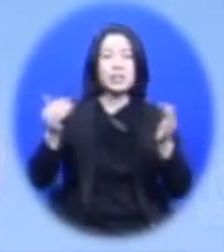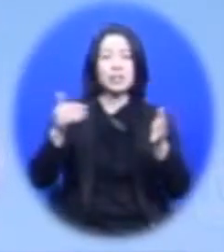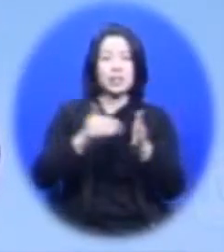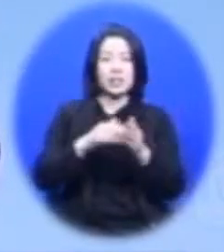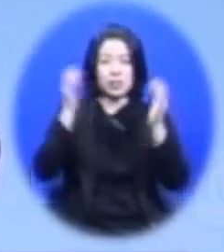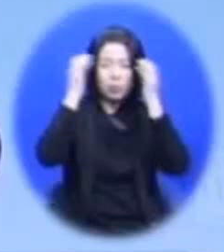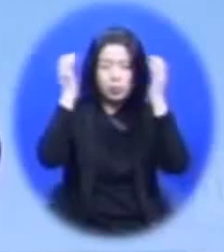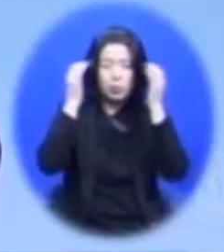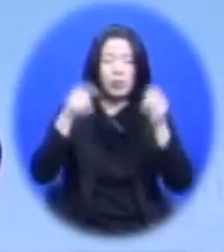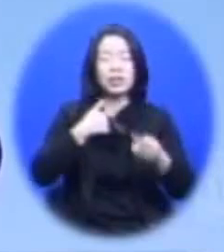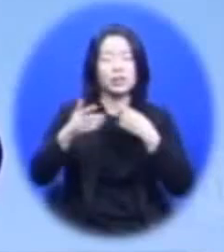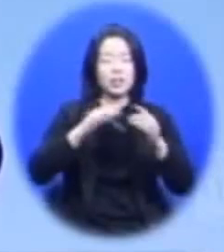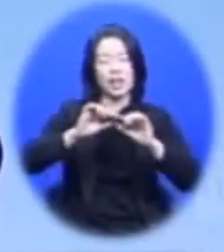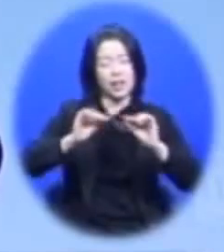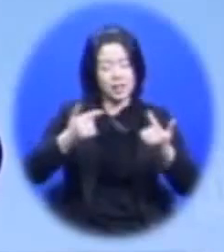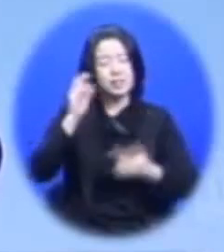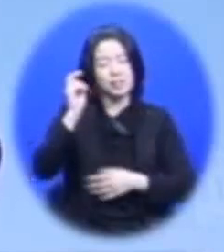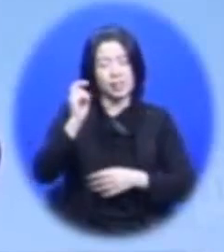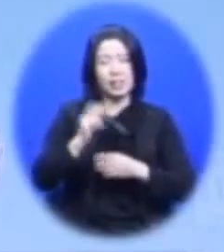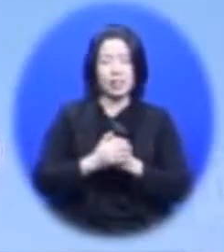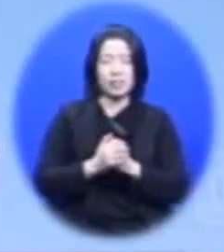겪지는 않았을 텐데 말입니다.